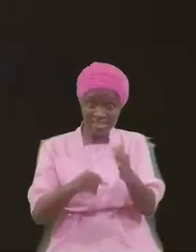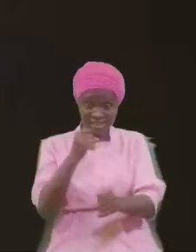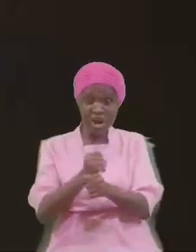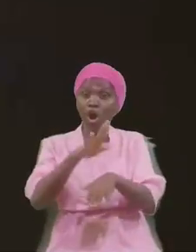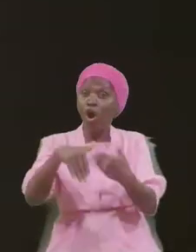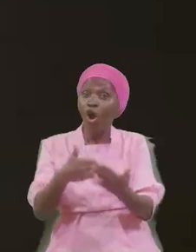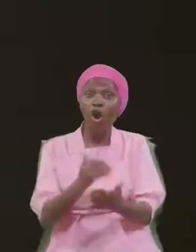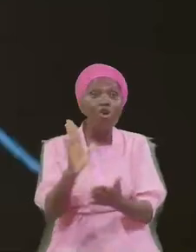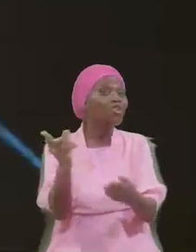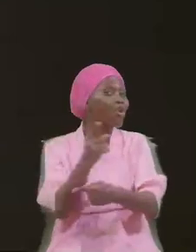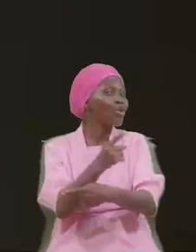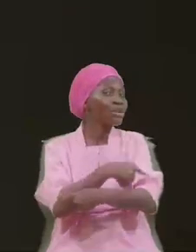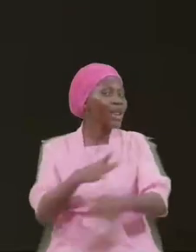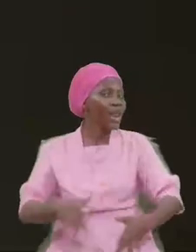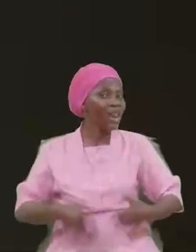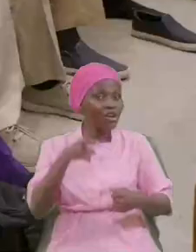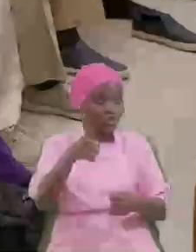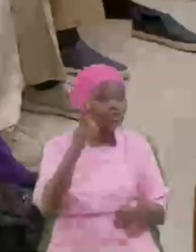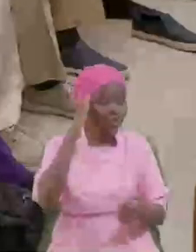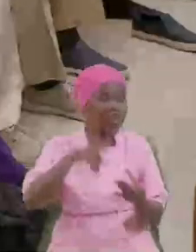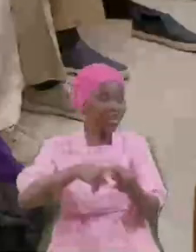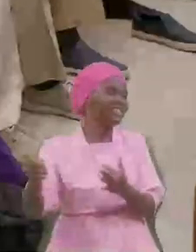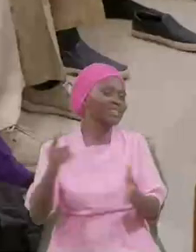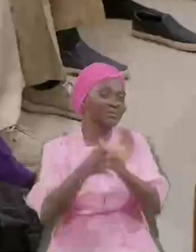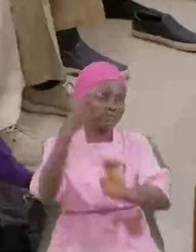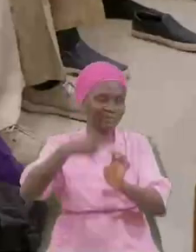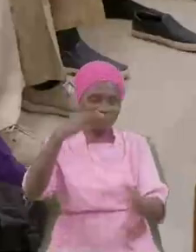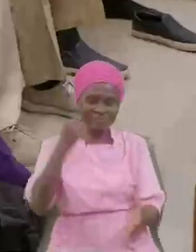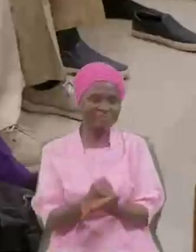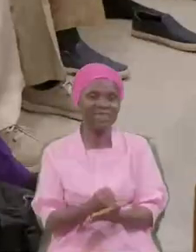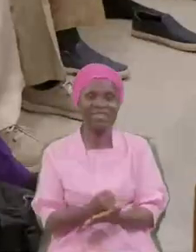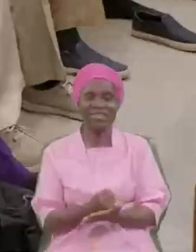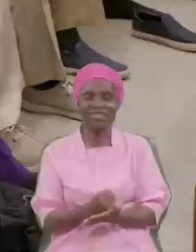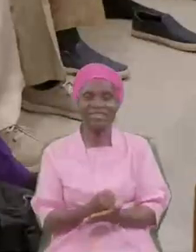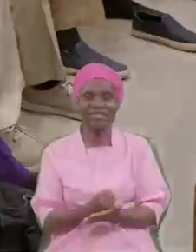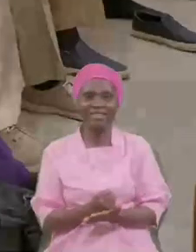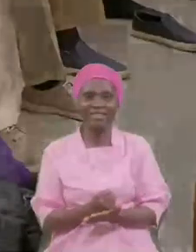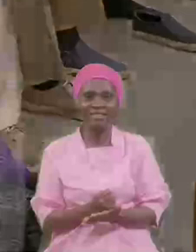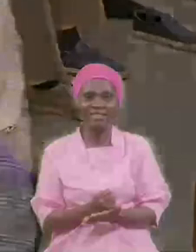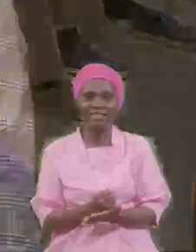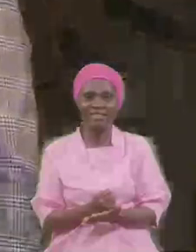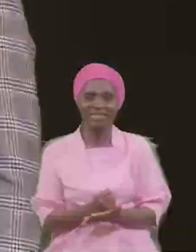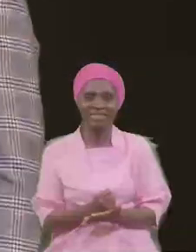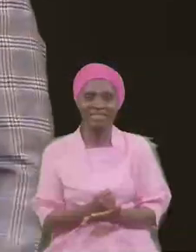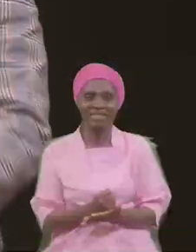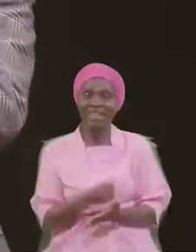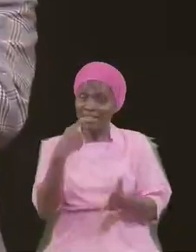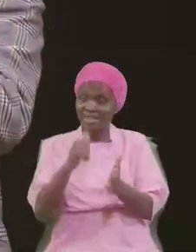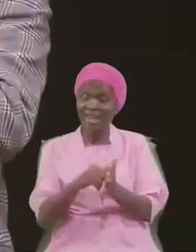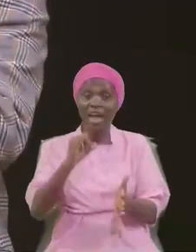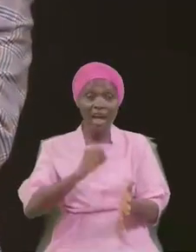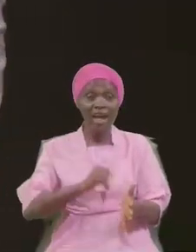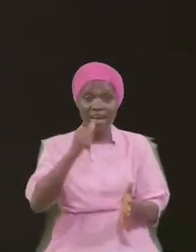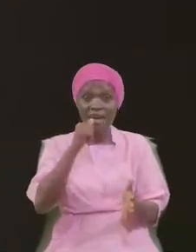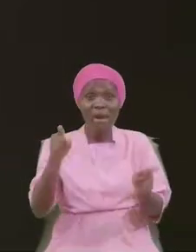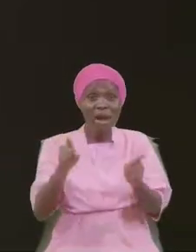que cette année, pour le reste de votre vie, vous allez échapper au mal. Et c'est dit, je suis pour